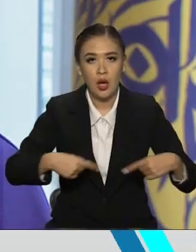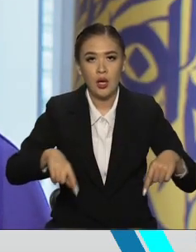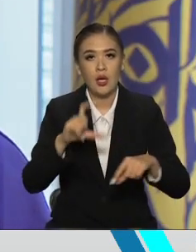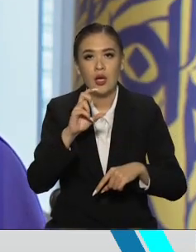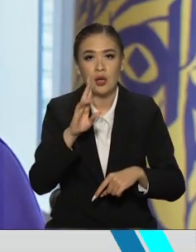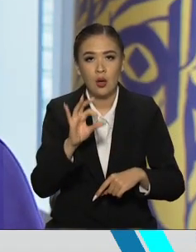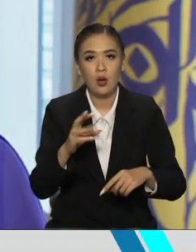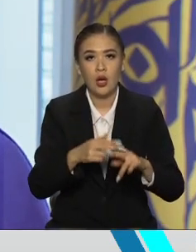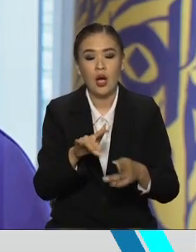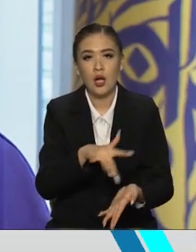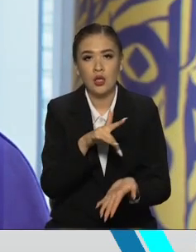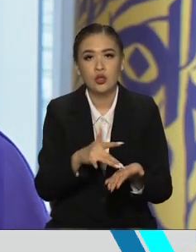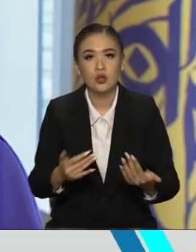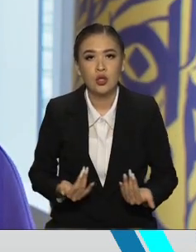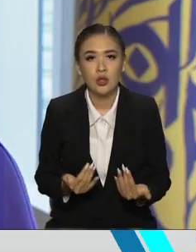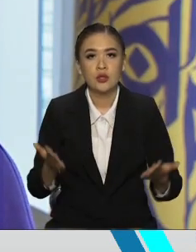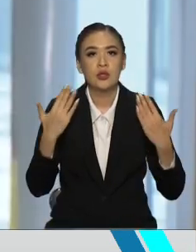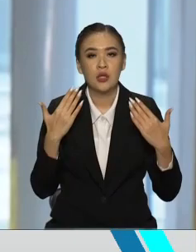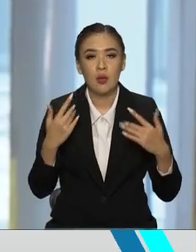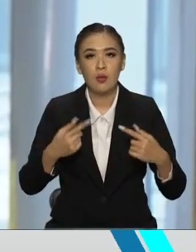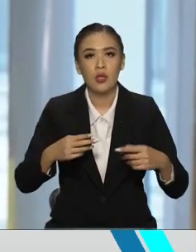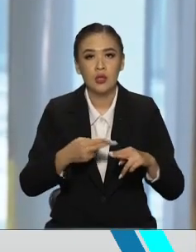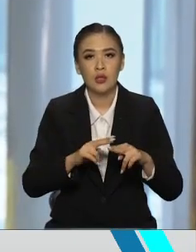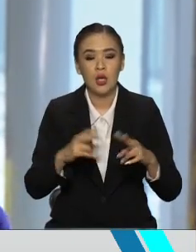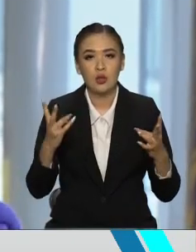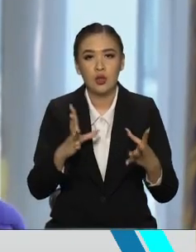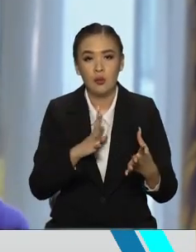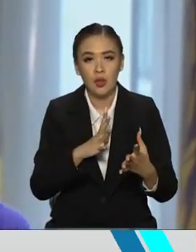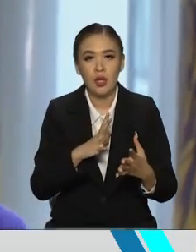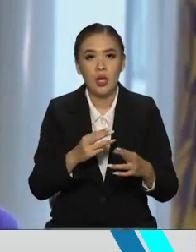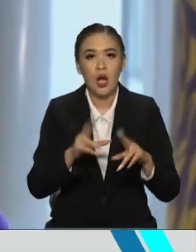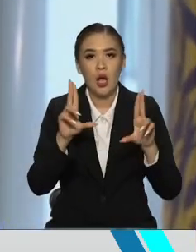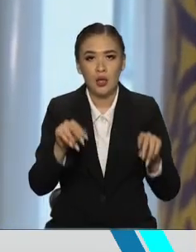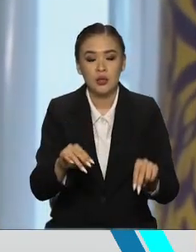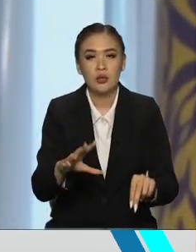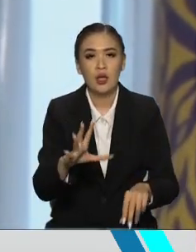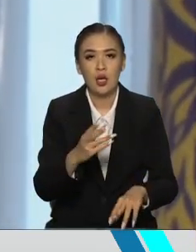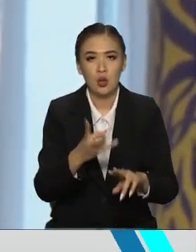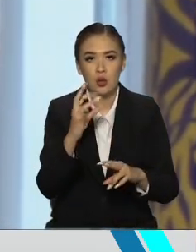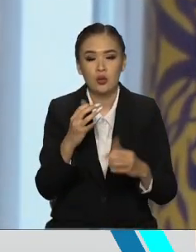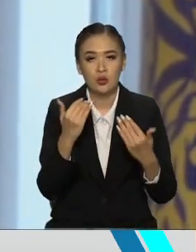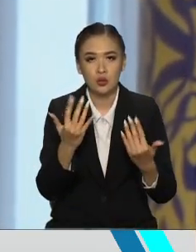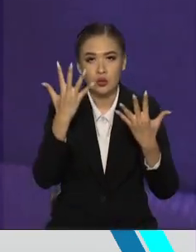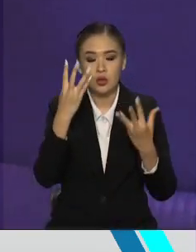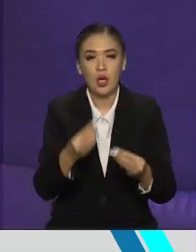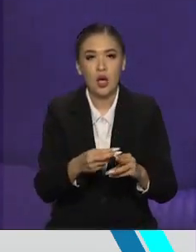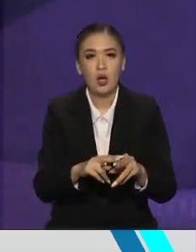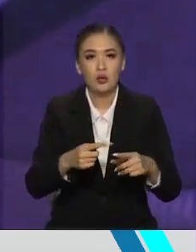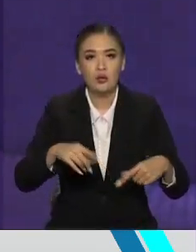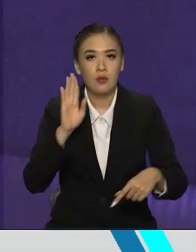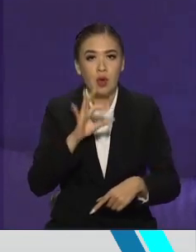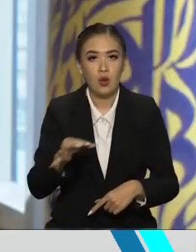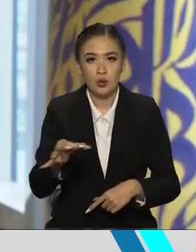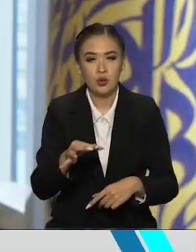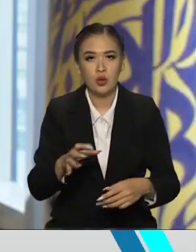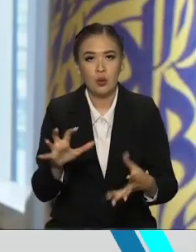экосаябақ құрып, қала тұрғындарын қажетті демалыс инфрақұрылымымен қамтамасыз етуге уәде еткен. Дегенмен бүгінгі күні көлдің орнында ен дала